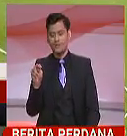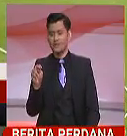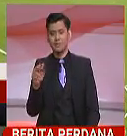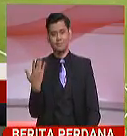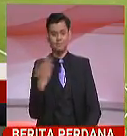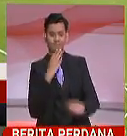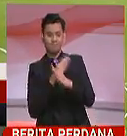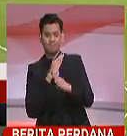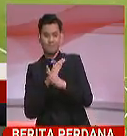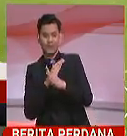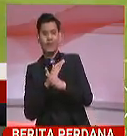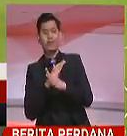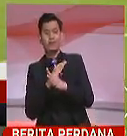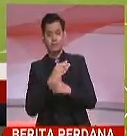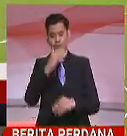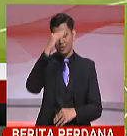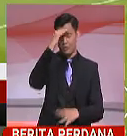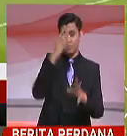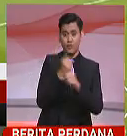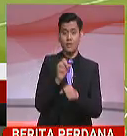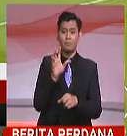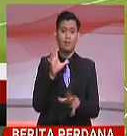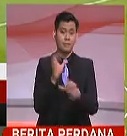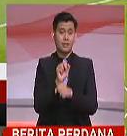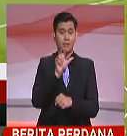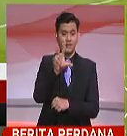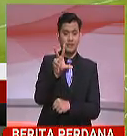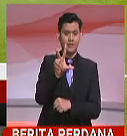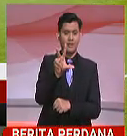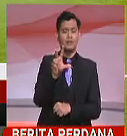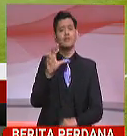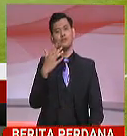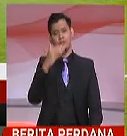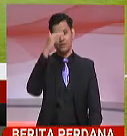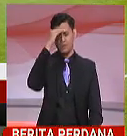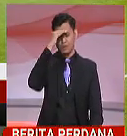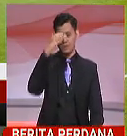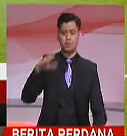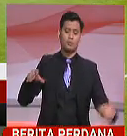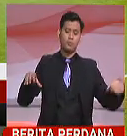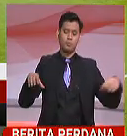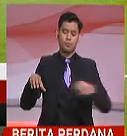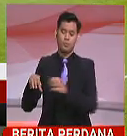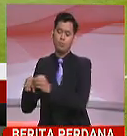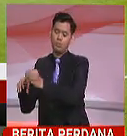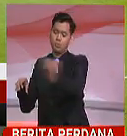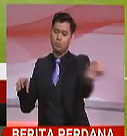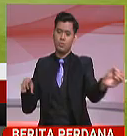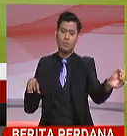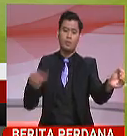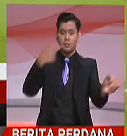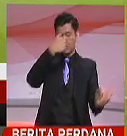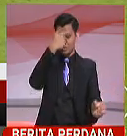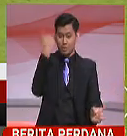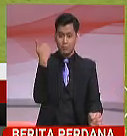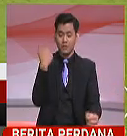JDT meraih tiga mata penuh. JDT turut gagal menyempurnakan dua sepakan penalti pada setiap babak sekaligus